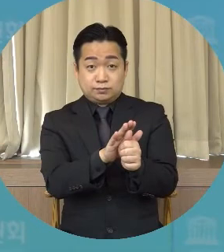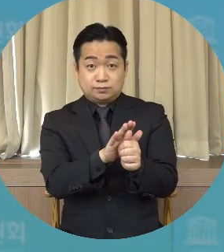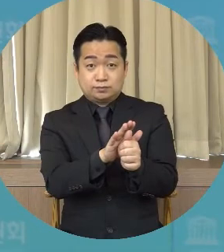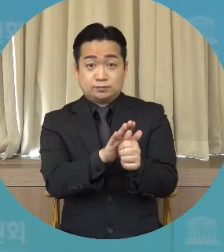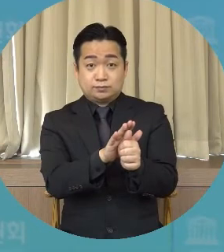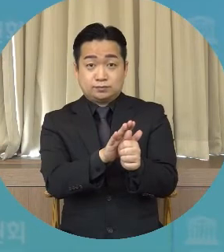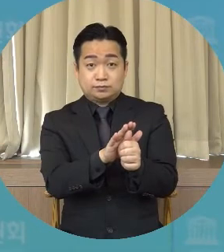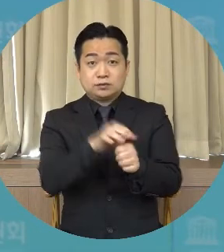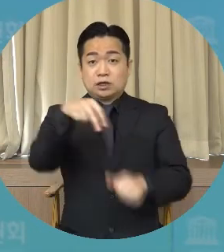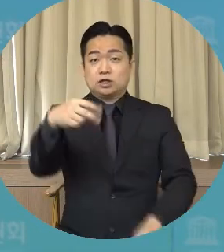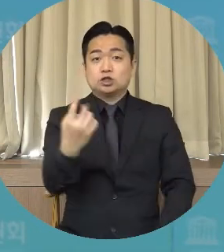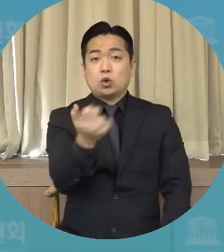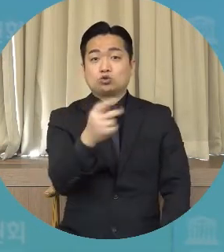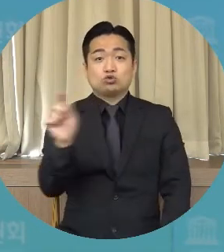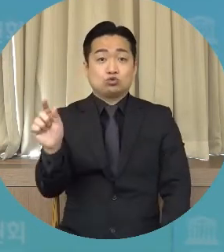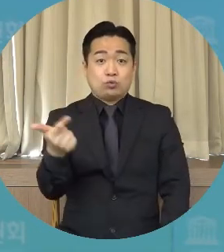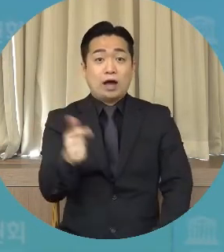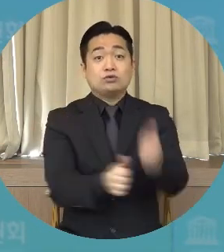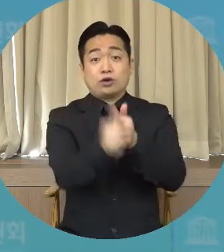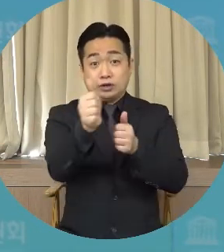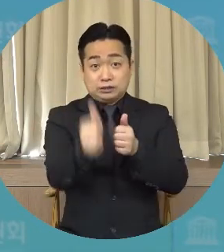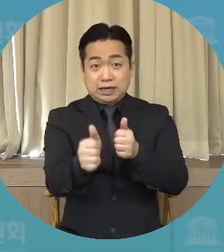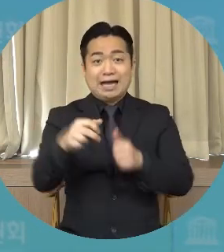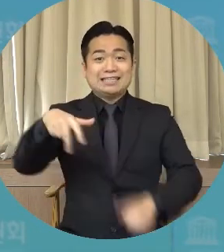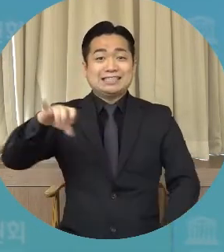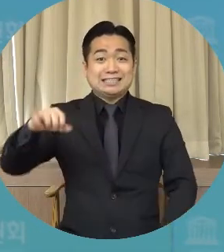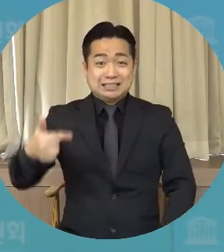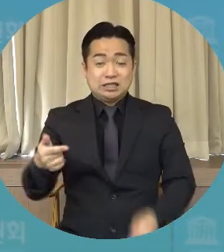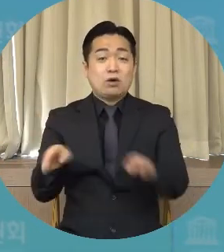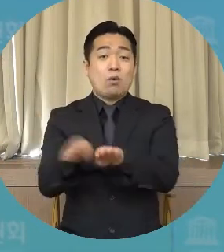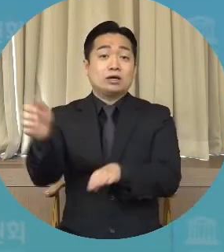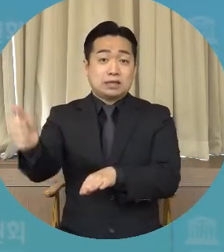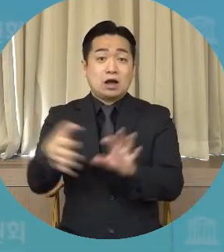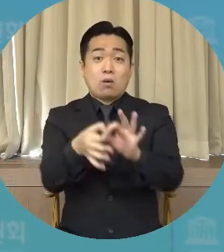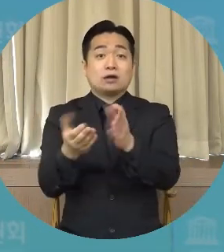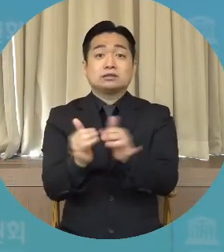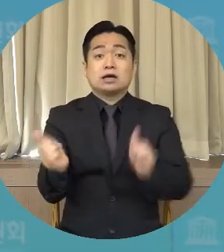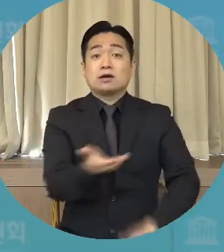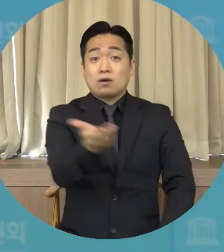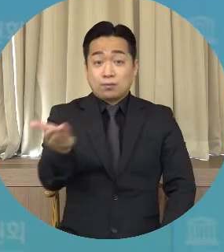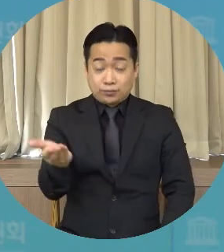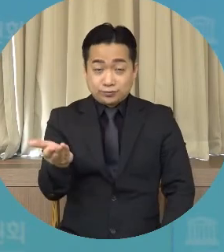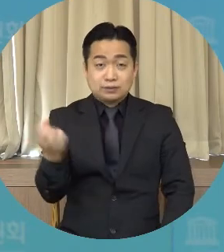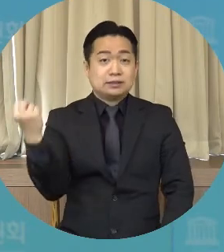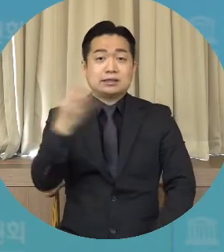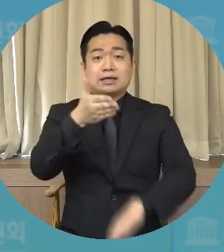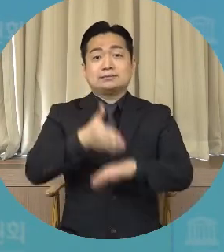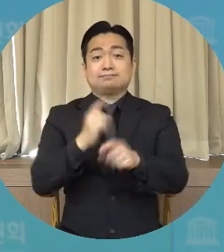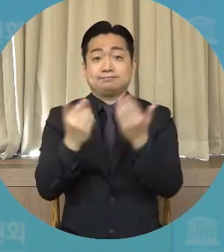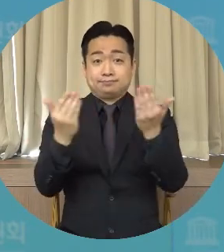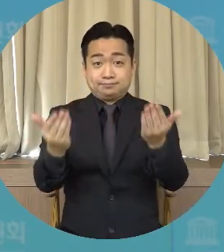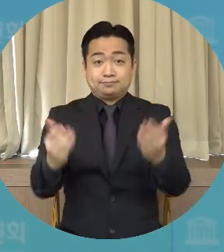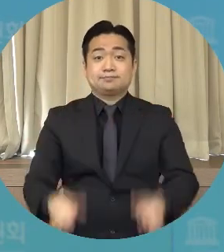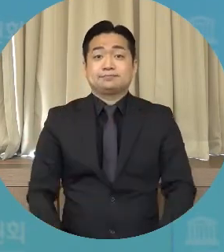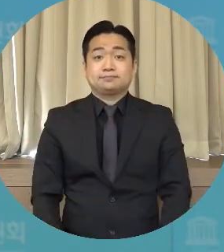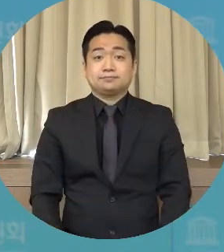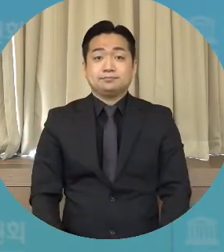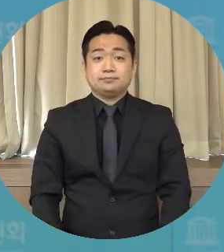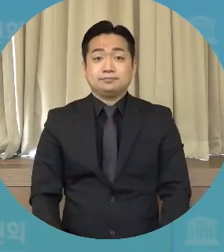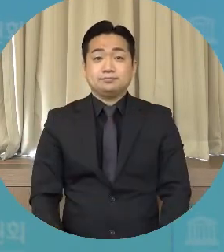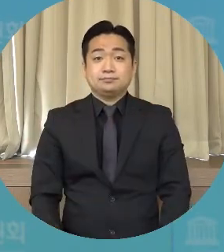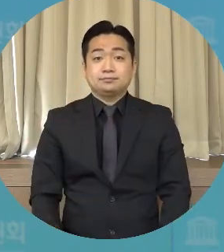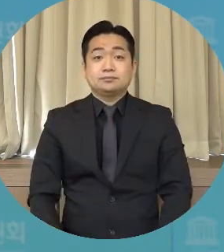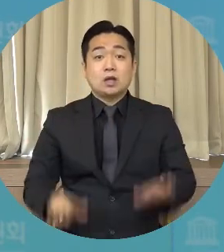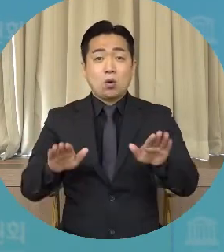않으신 송두환 위원장님, 지은희 원장님 그리고 관계자 여러분께 다시 한번 감사드립니다. 바쁘신